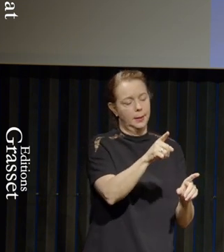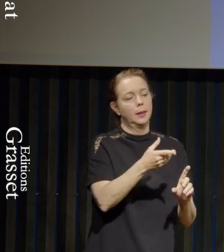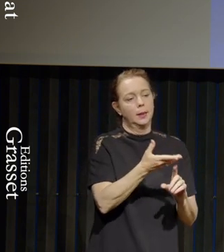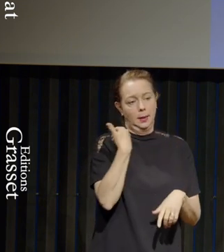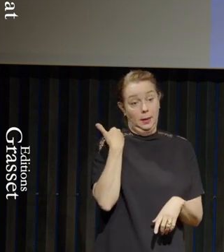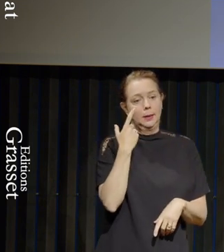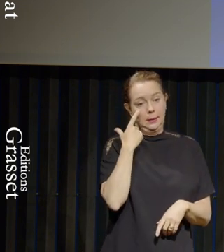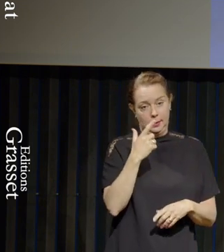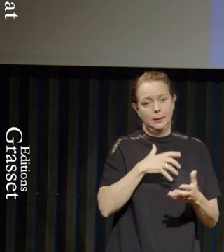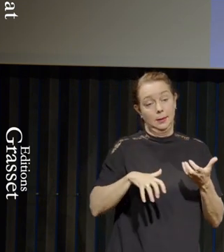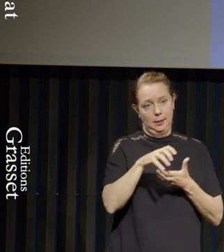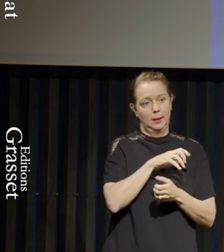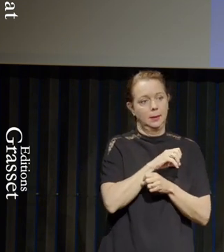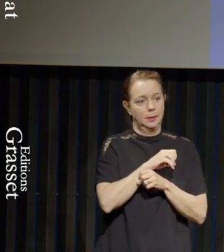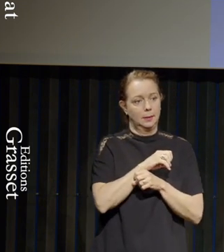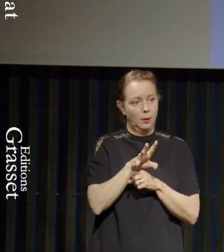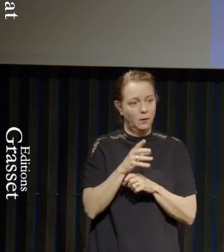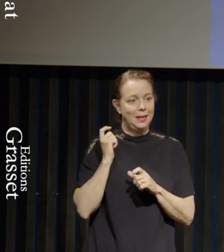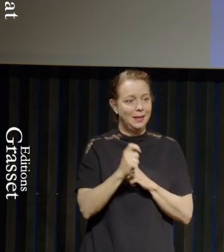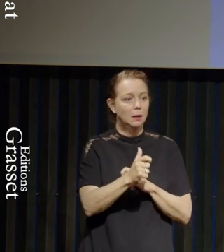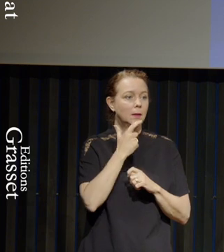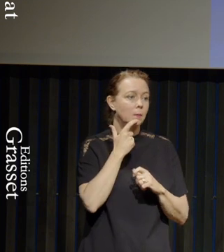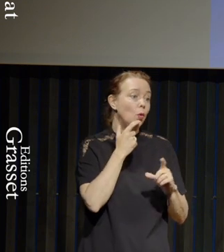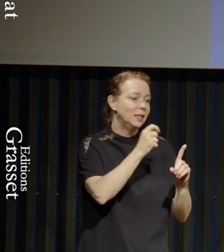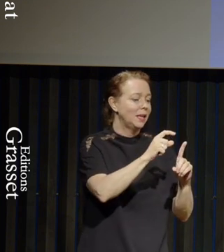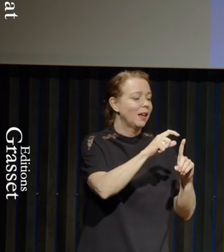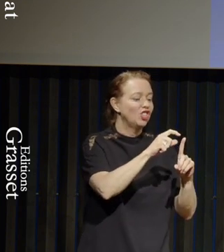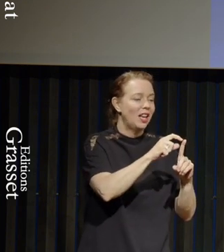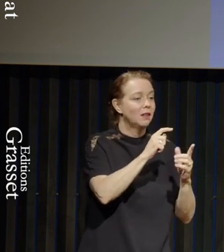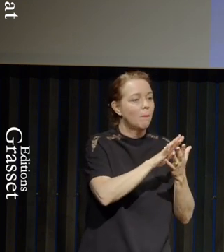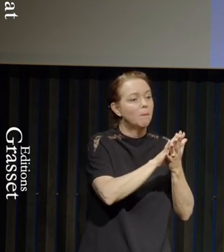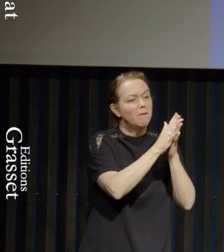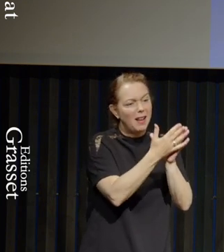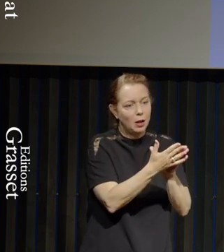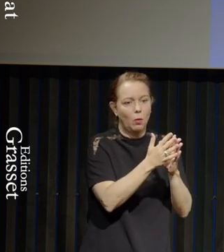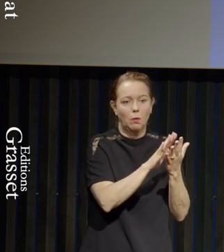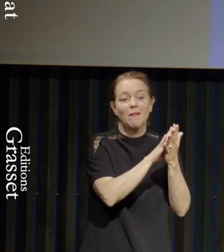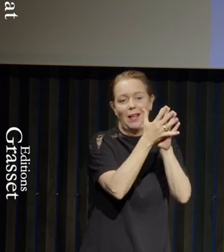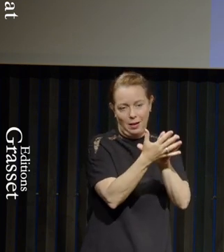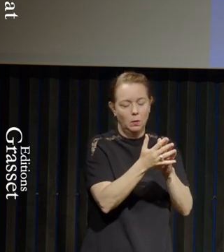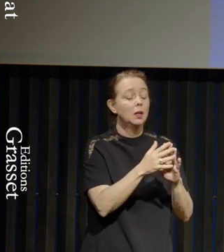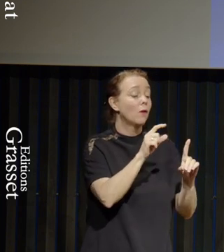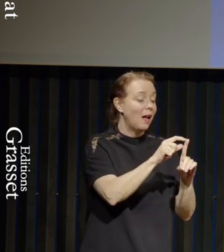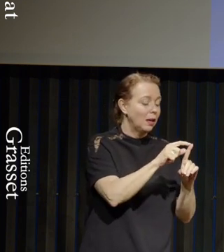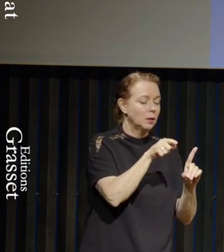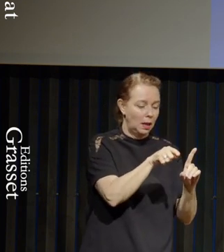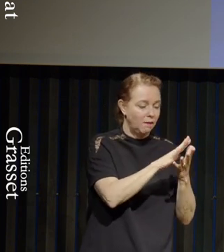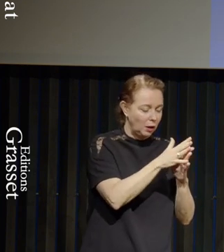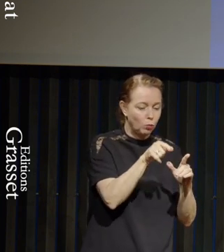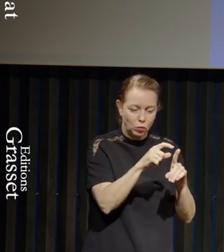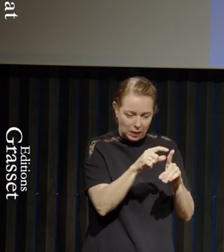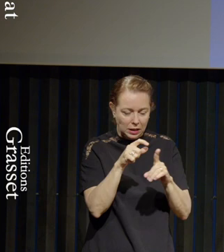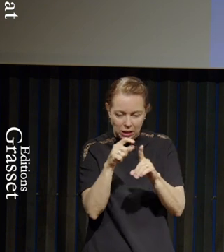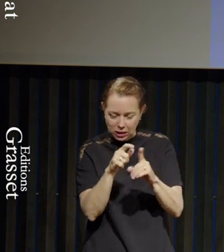sommes au lendemain, nous pourrions parler de variants de ce gène. Donc, si vous êtes porteur de ce variant-là, plus ce variant-là, plus ce